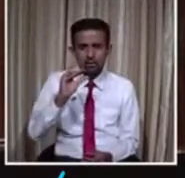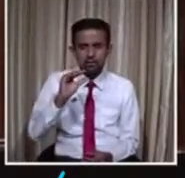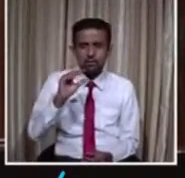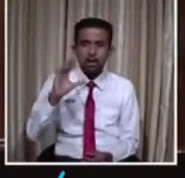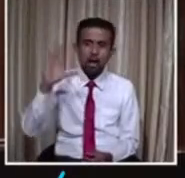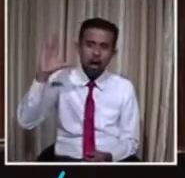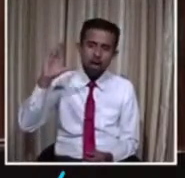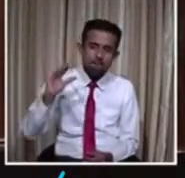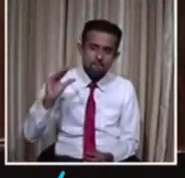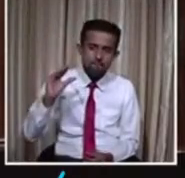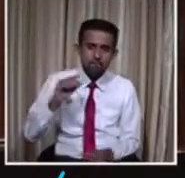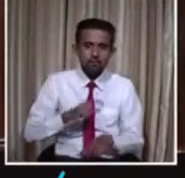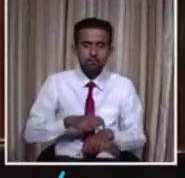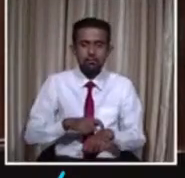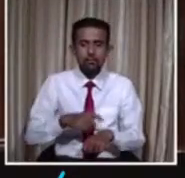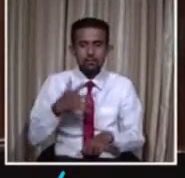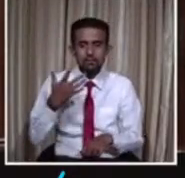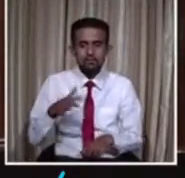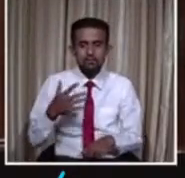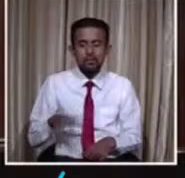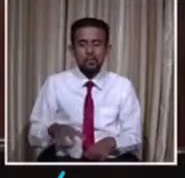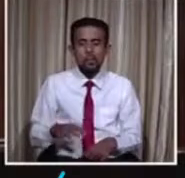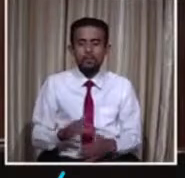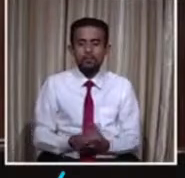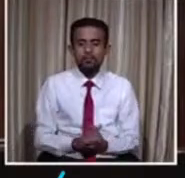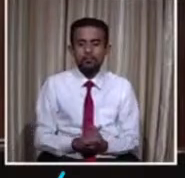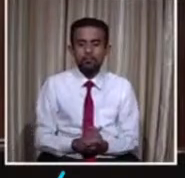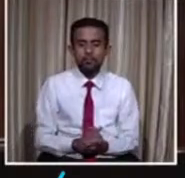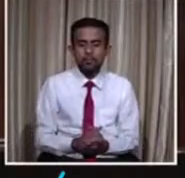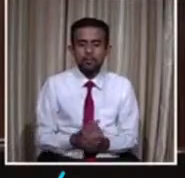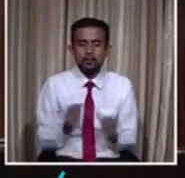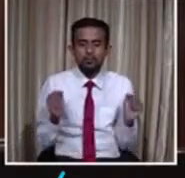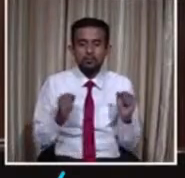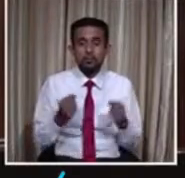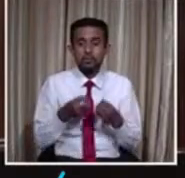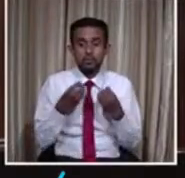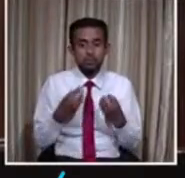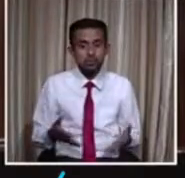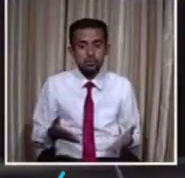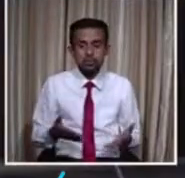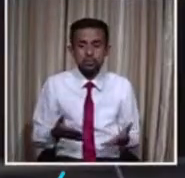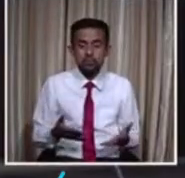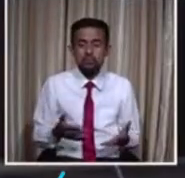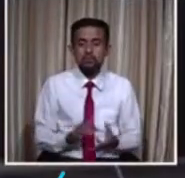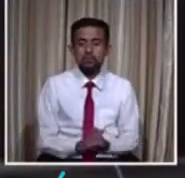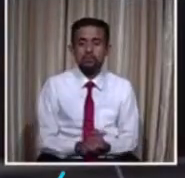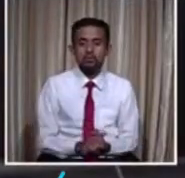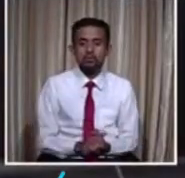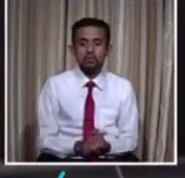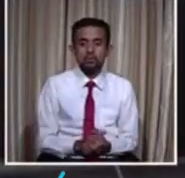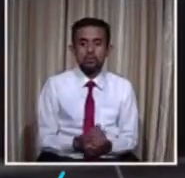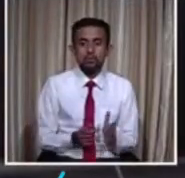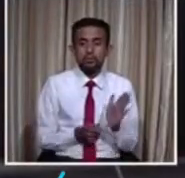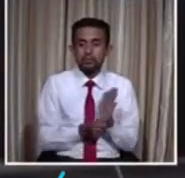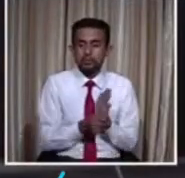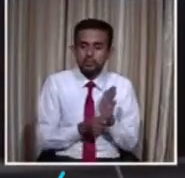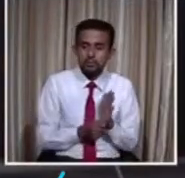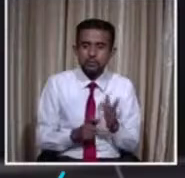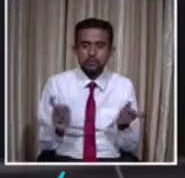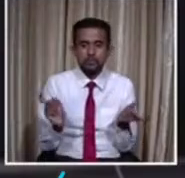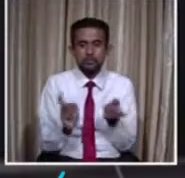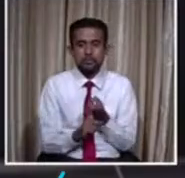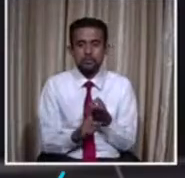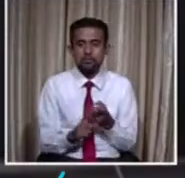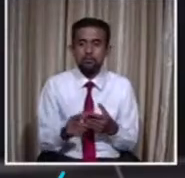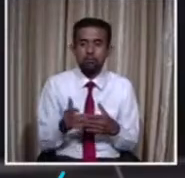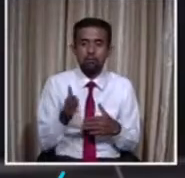Kale Athivechcha E Bihisunu Aparadhakari Siduvim Walin Prachandatwen Eta